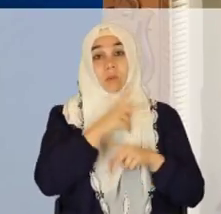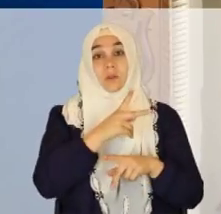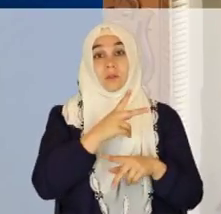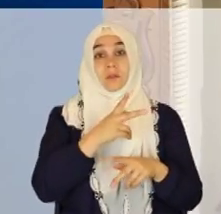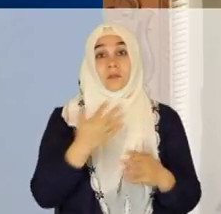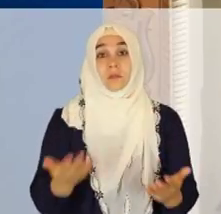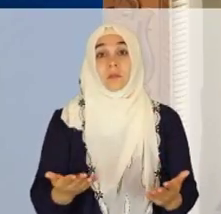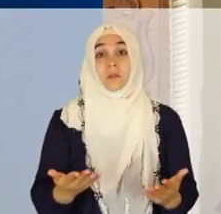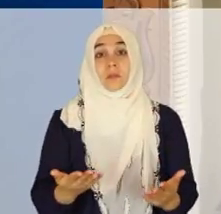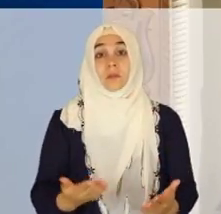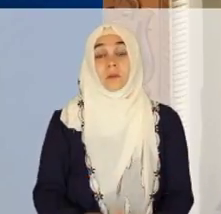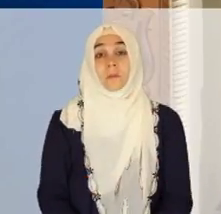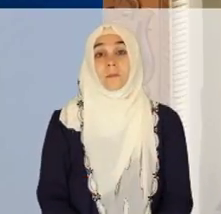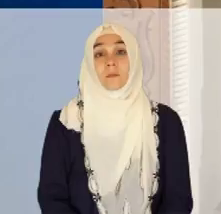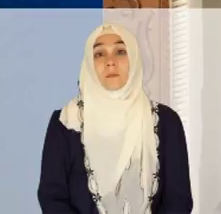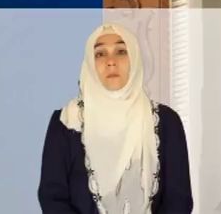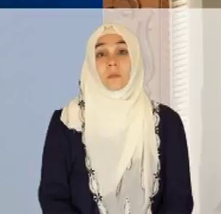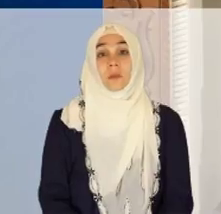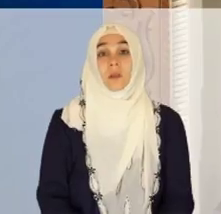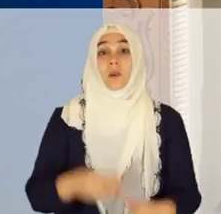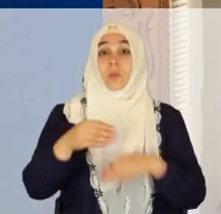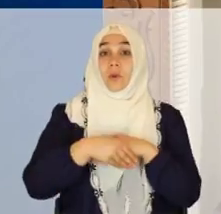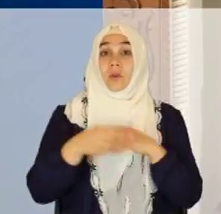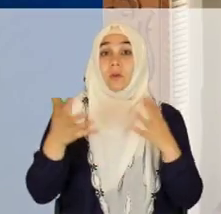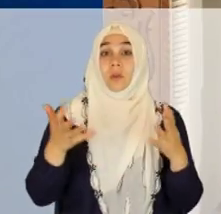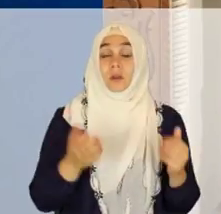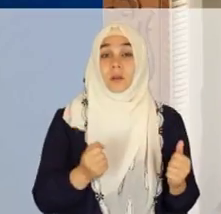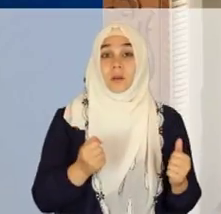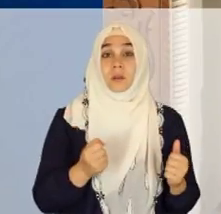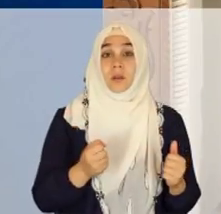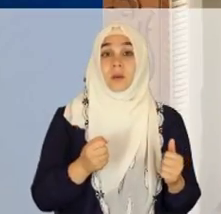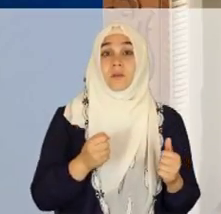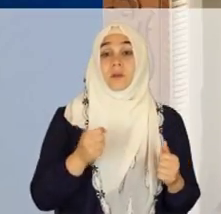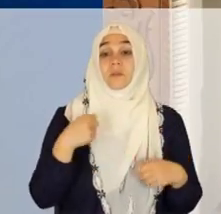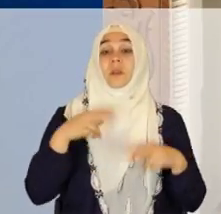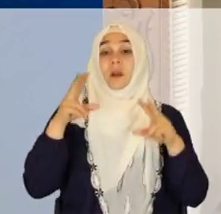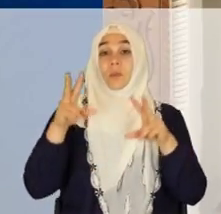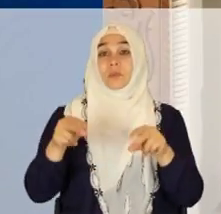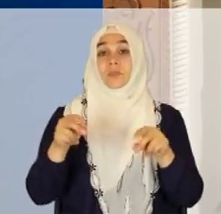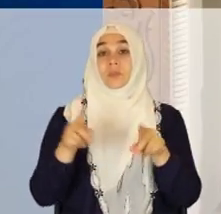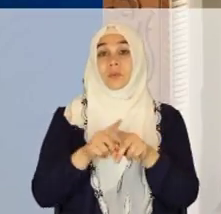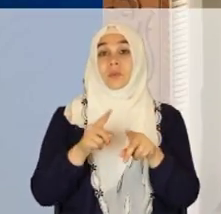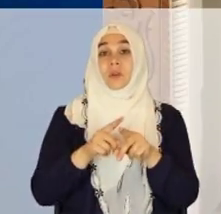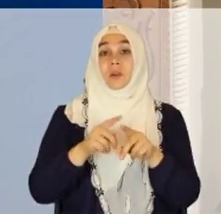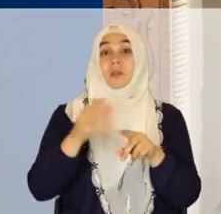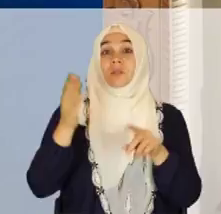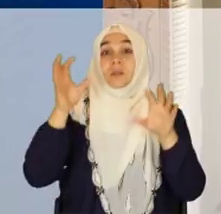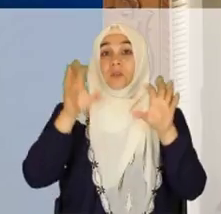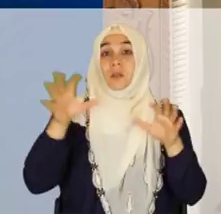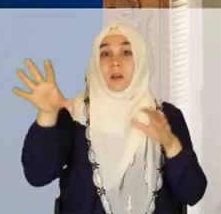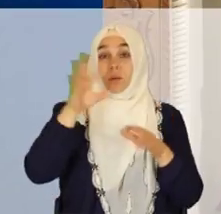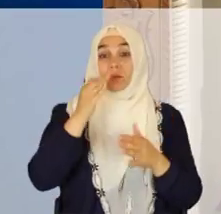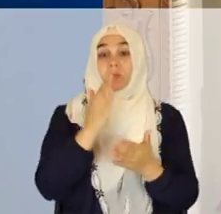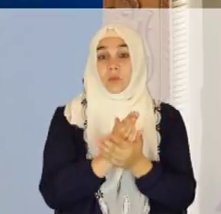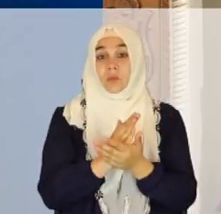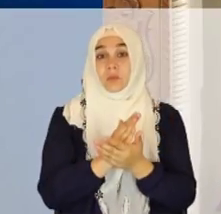Gunoh, jinoyat, poraoganlik va unga va'da qilingan shar'iy demak nimalar hammasi